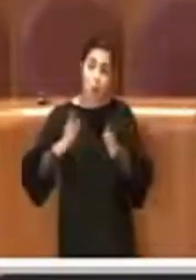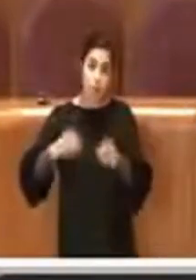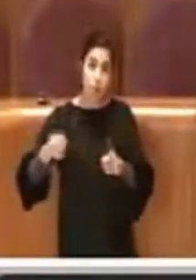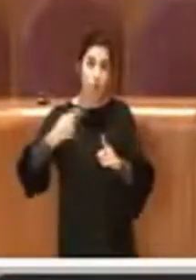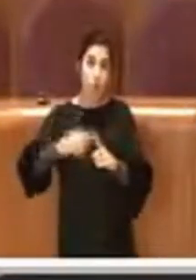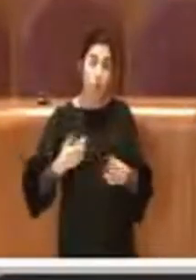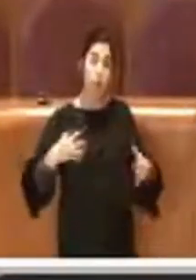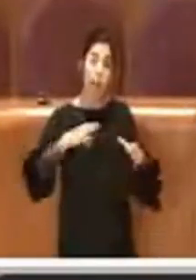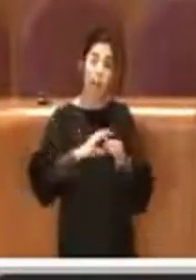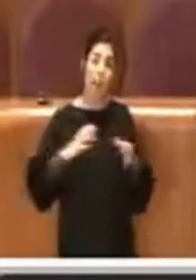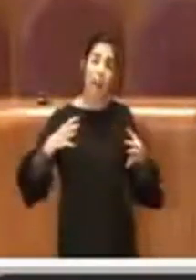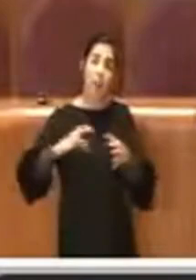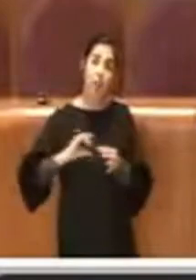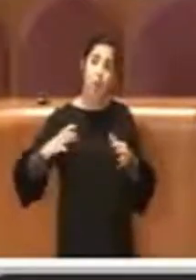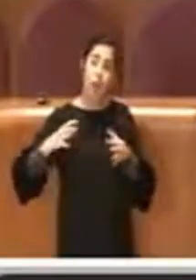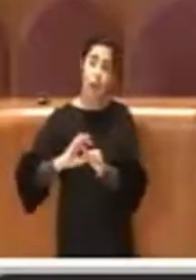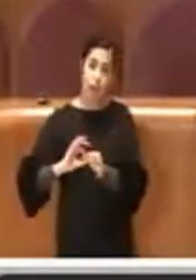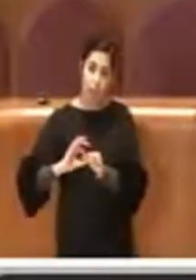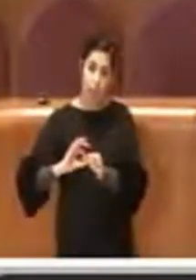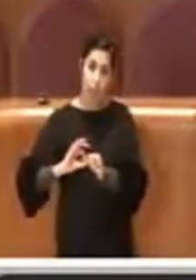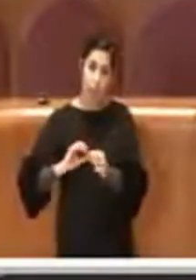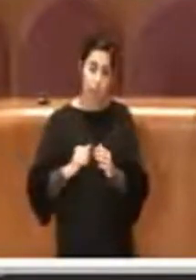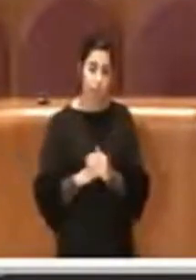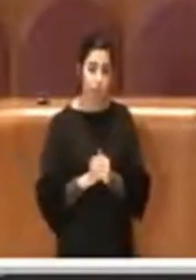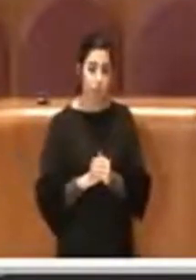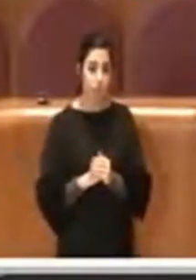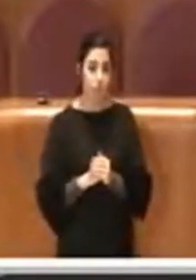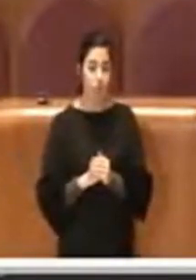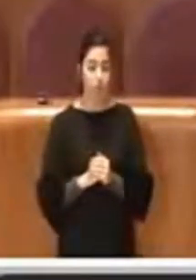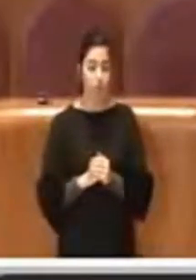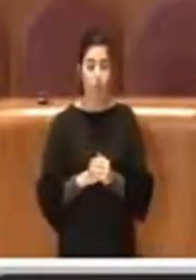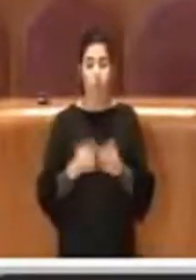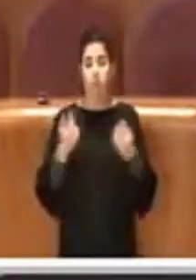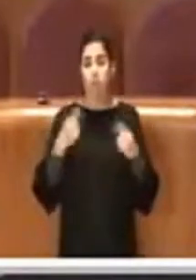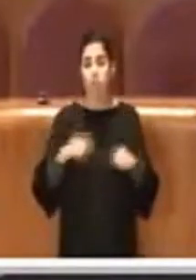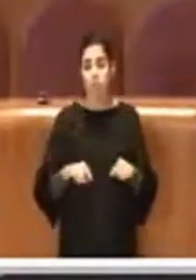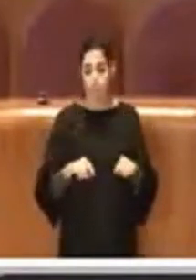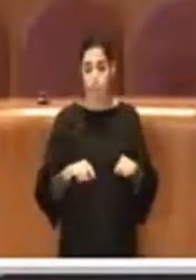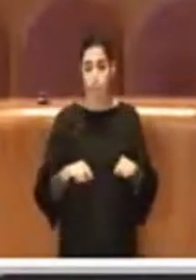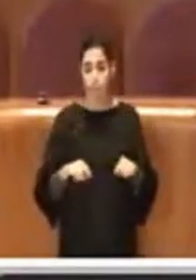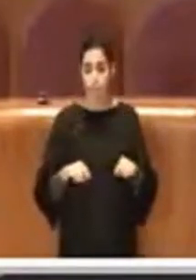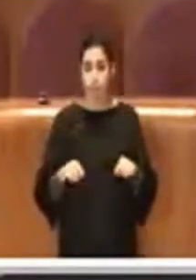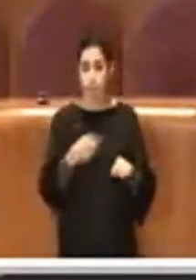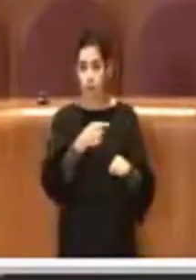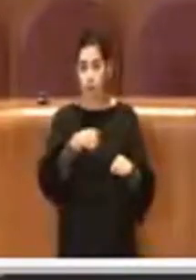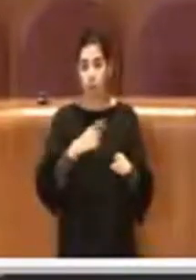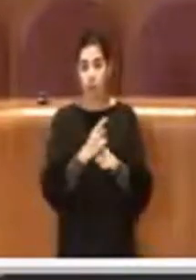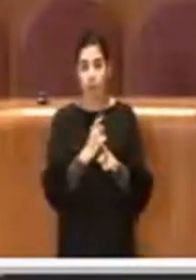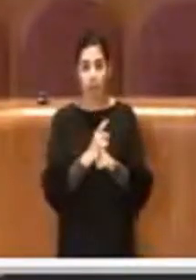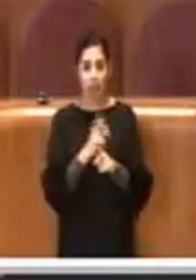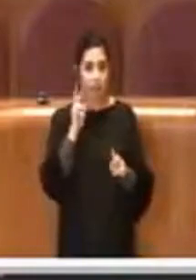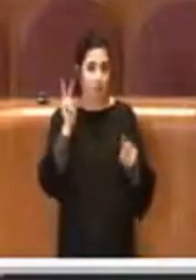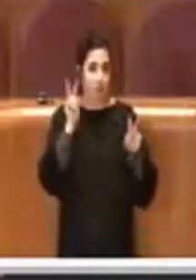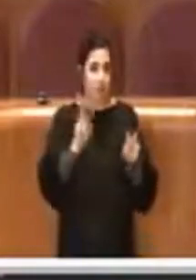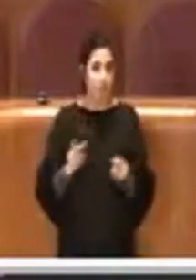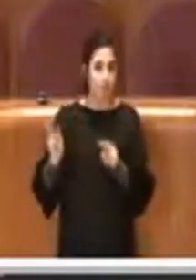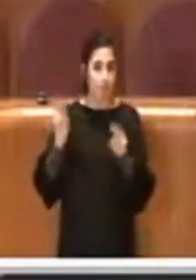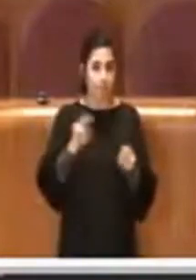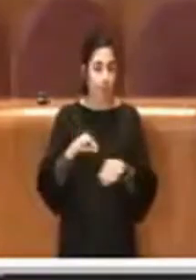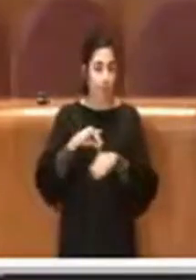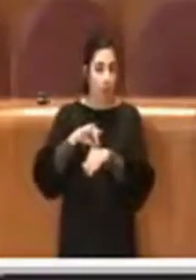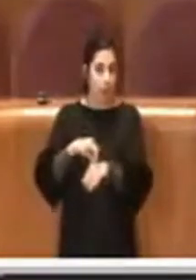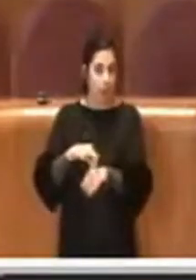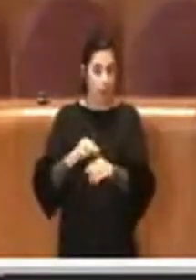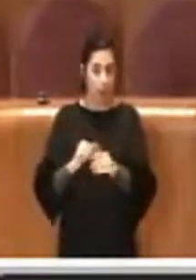per l'allaccio delle colonnine una volta installate, e su questo ovviamente abbiamo e dobbiamo svolgere la nostra funzione di indirizzo,